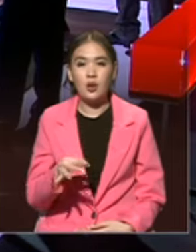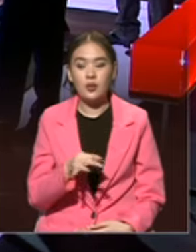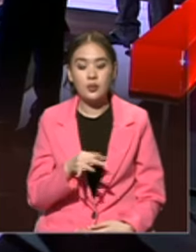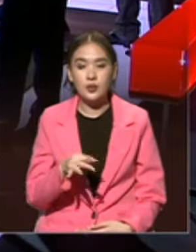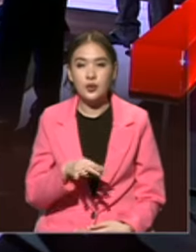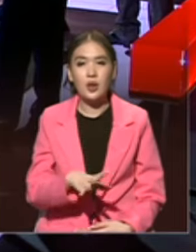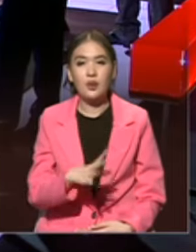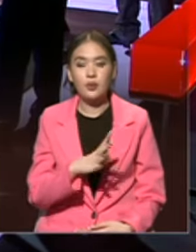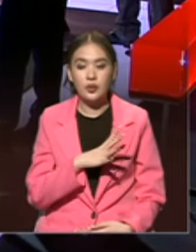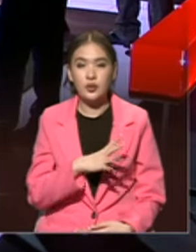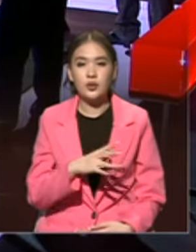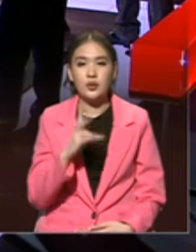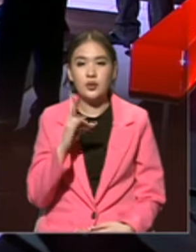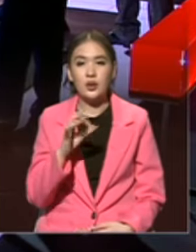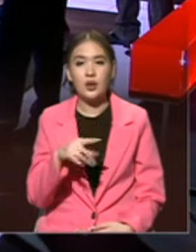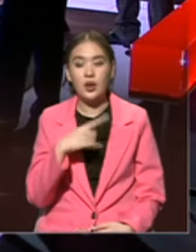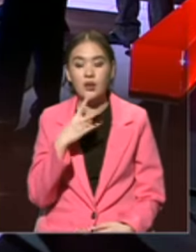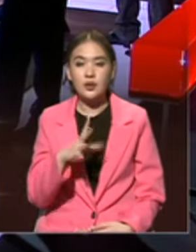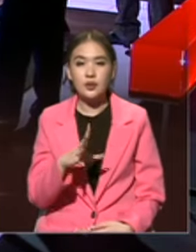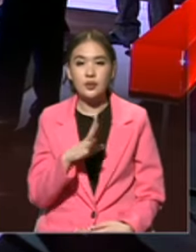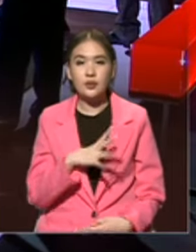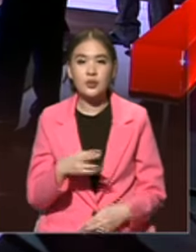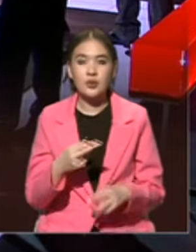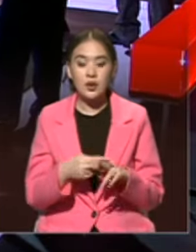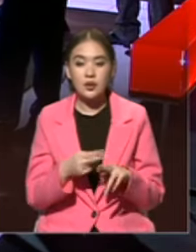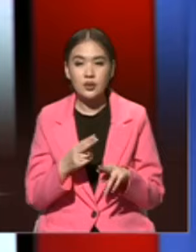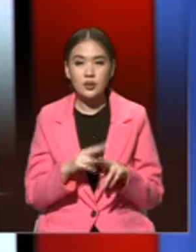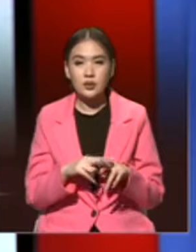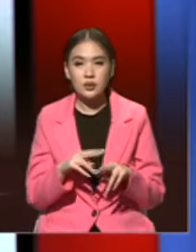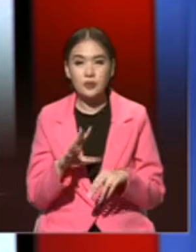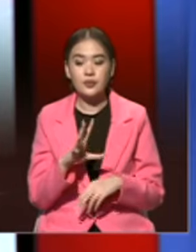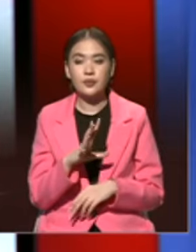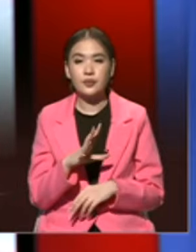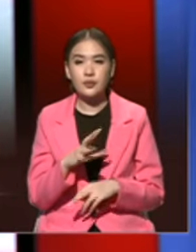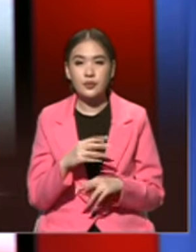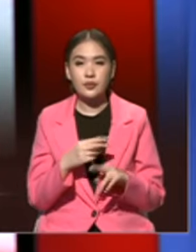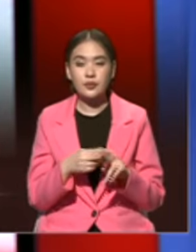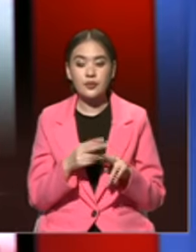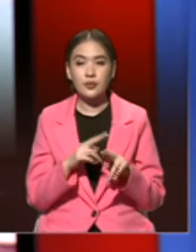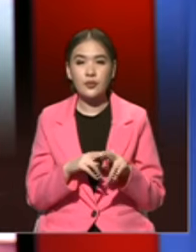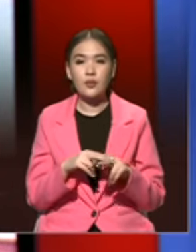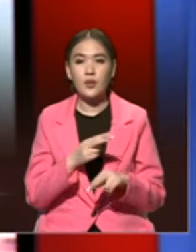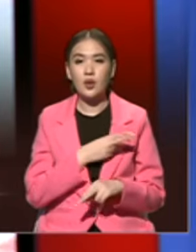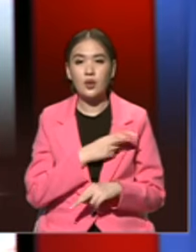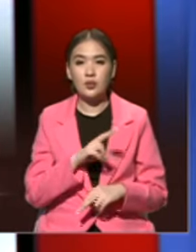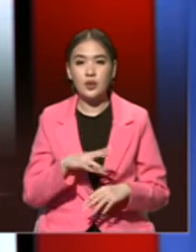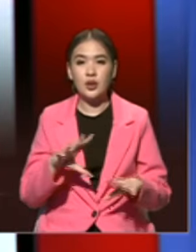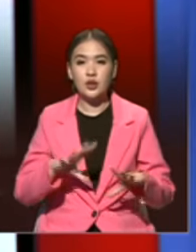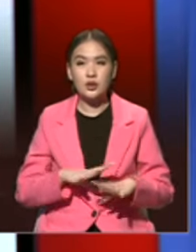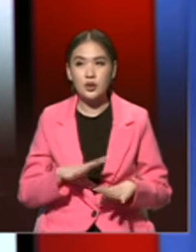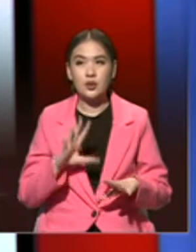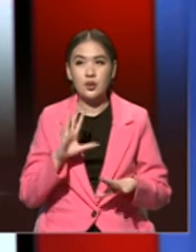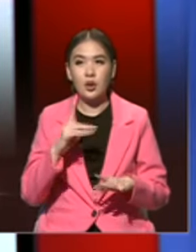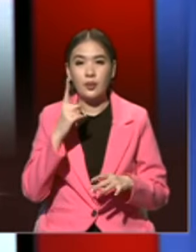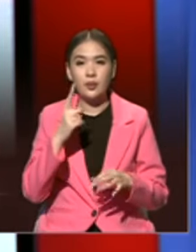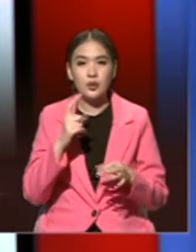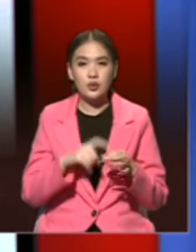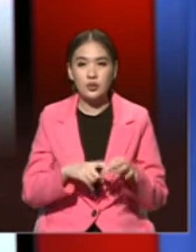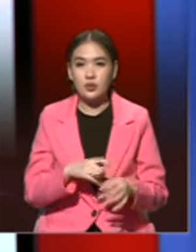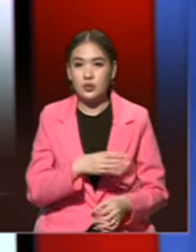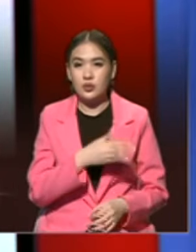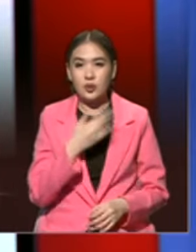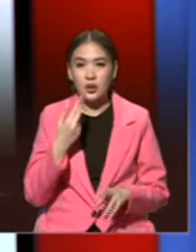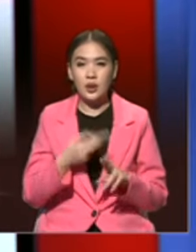бірақ жаңағы айтып өткен менің әріптесімдей, бұл жерде ол жаңағы өлген жылқылардың біреуде жаңағы тіркеуде жоқ.